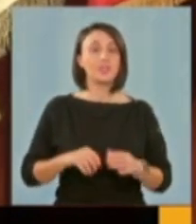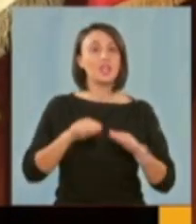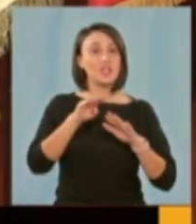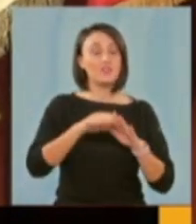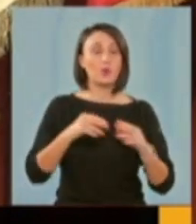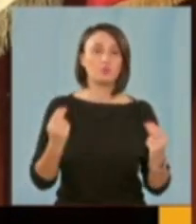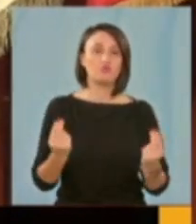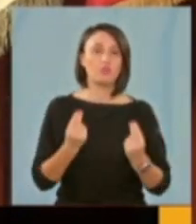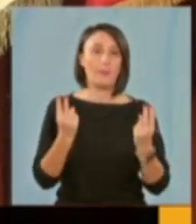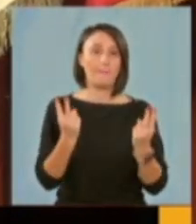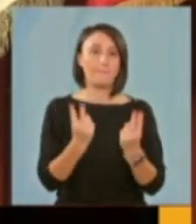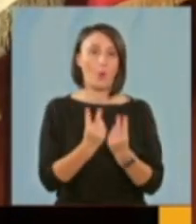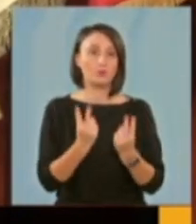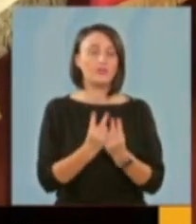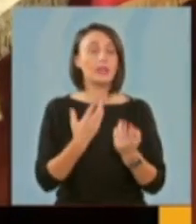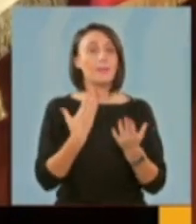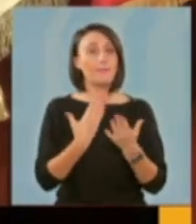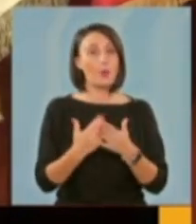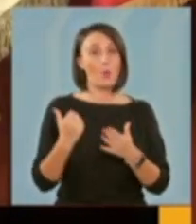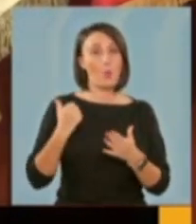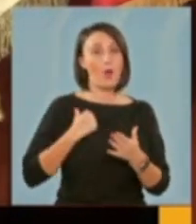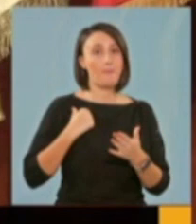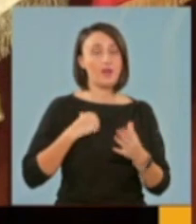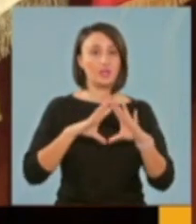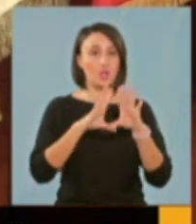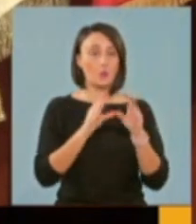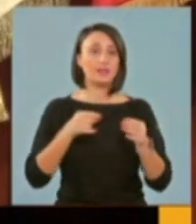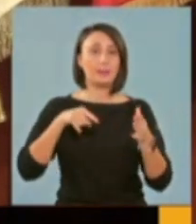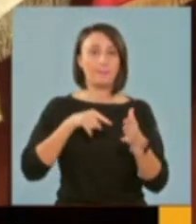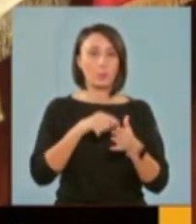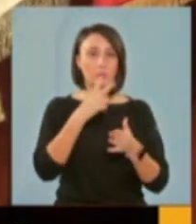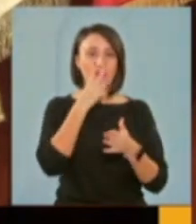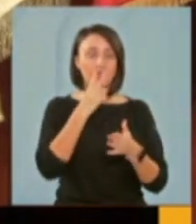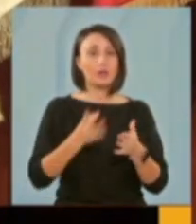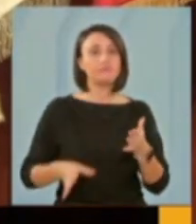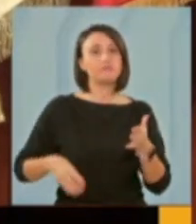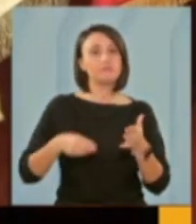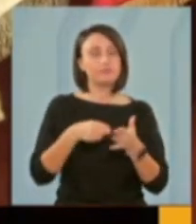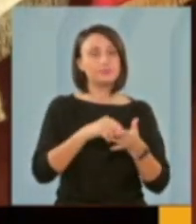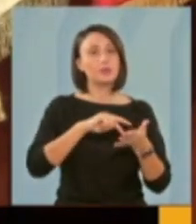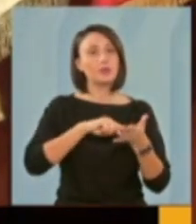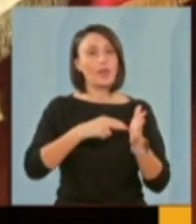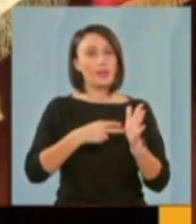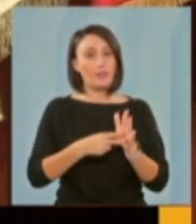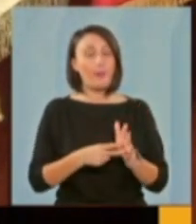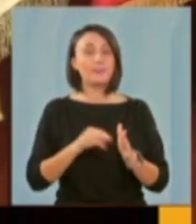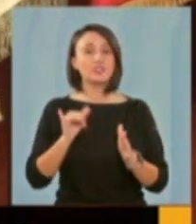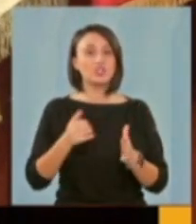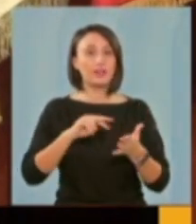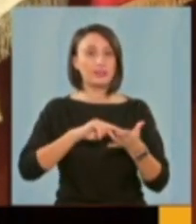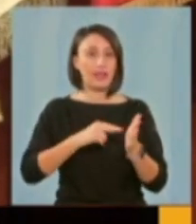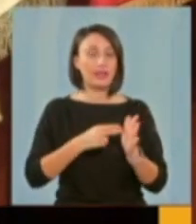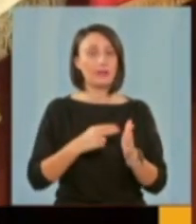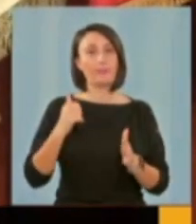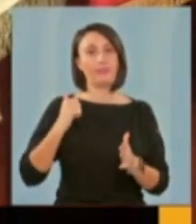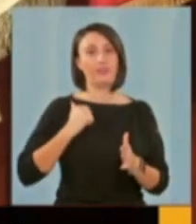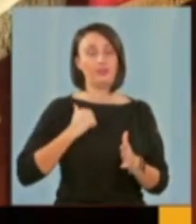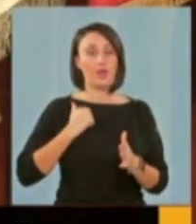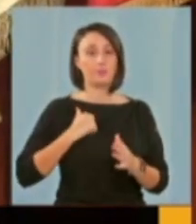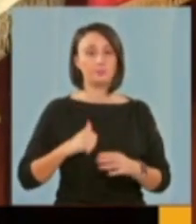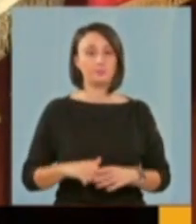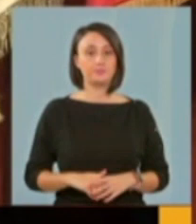nivelul cel mai potrivit pentru armata română din punct de vedere al dotării cu echipamente și tehnică militară,